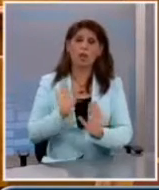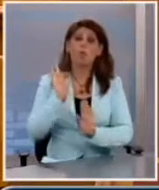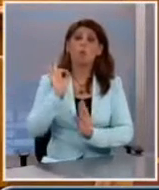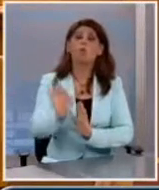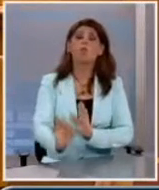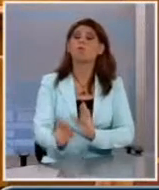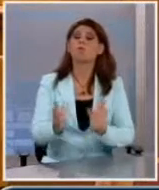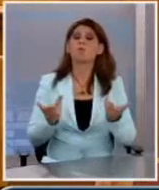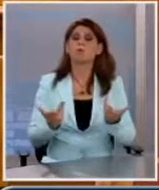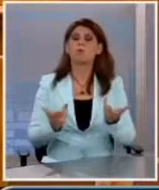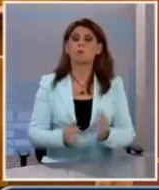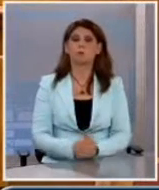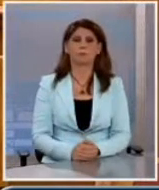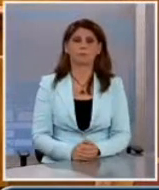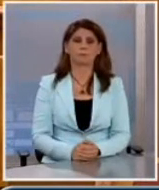κατέληξε στο ότι